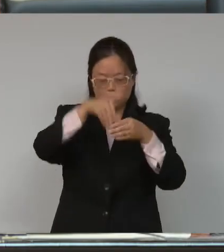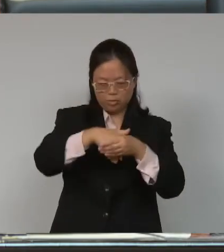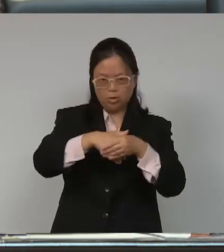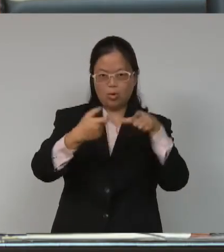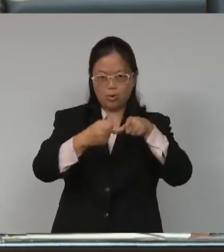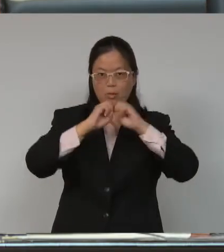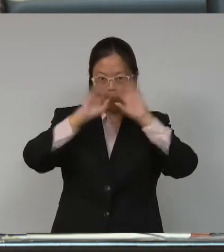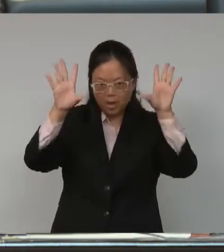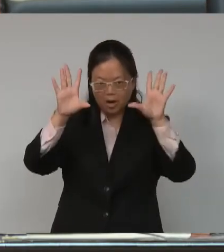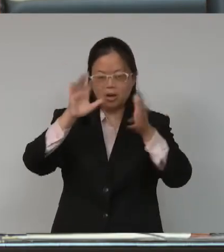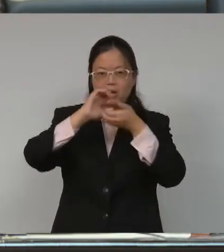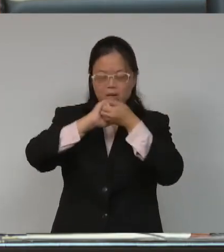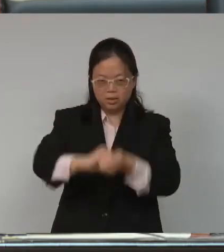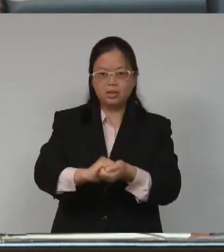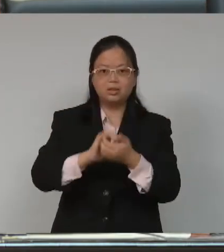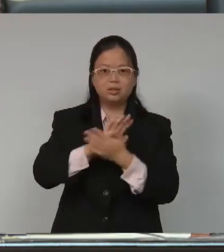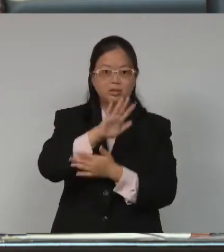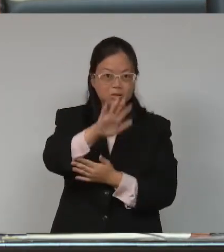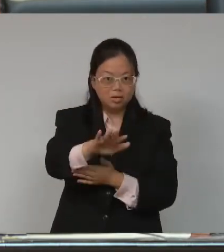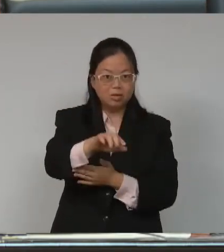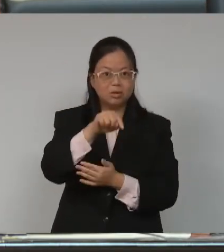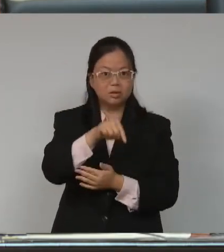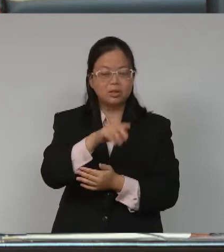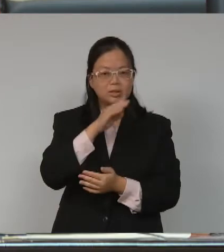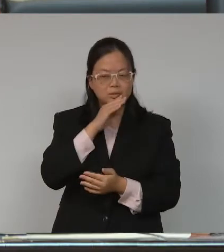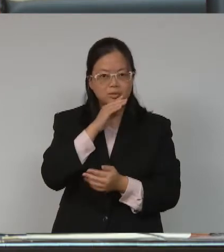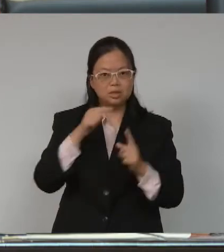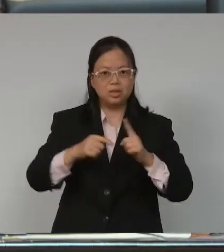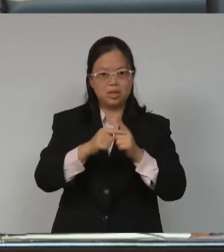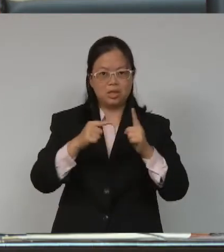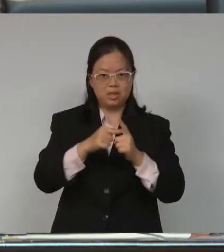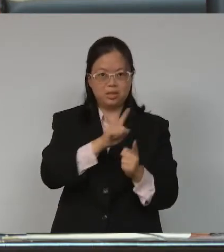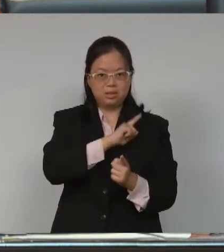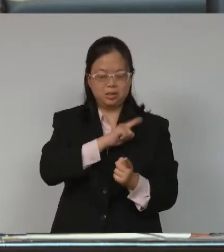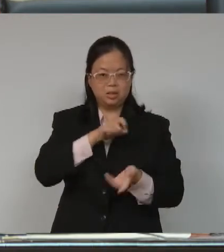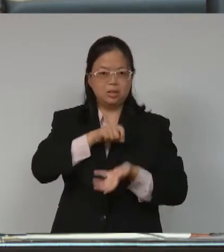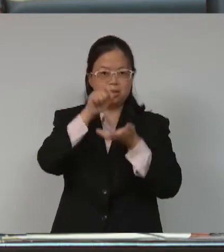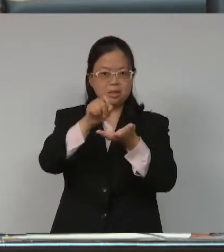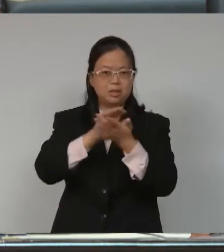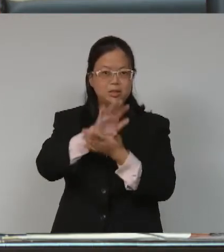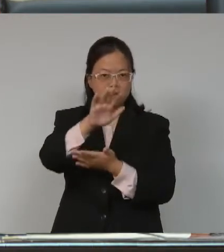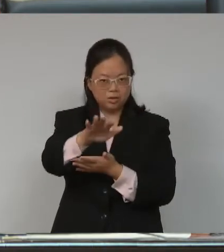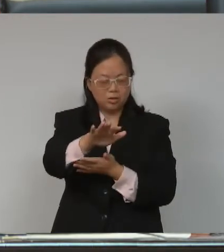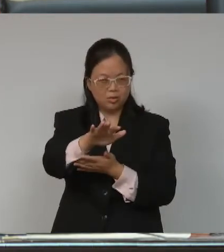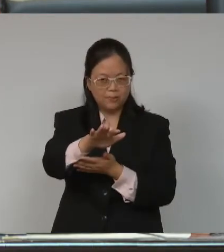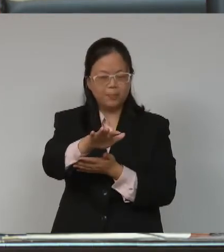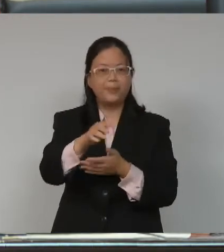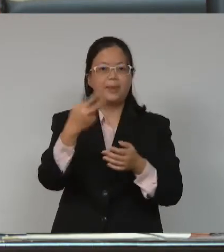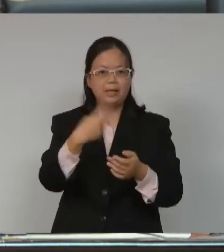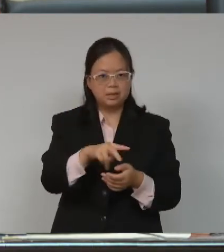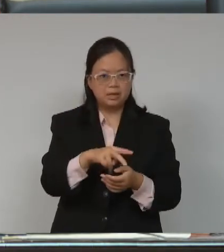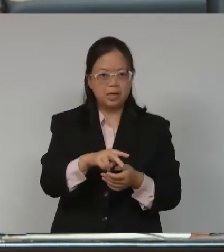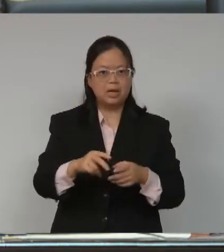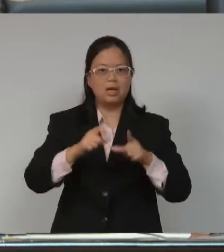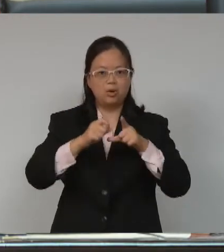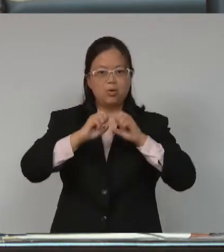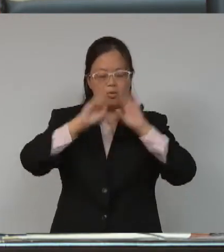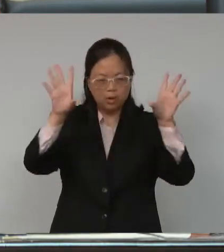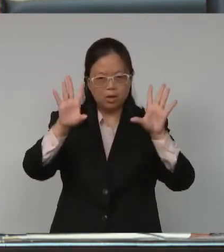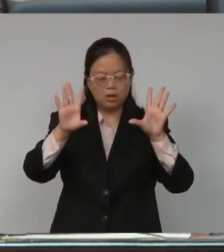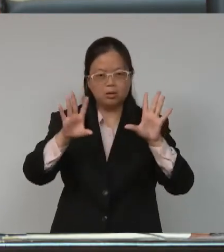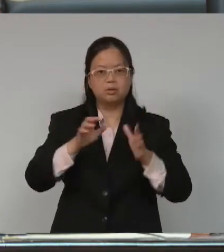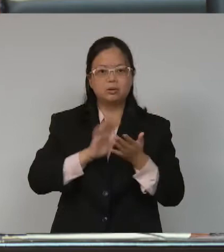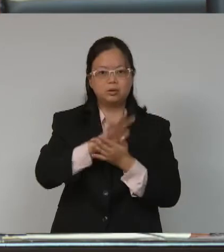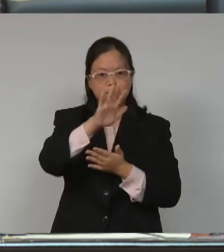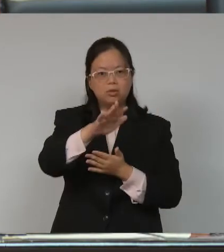成立这件事情只有发生在人民提出的公民投票案才会有，所以它事实上不适用于总统、立法院或者是修宪的提案